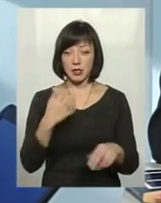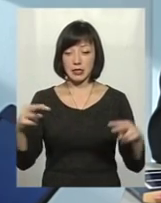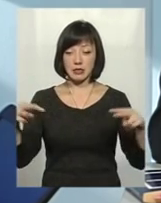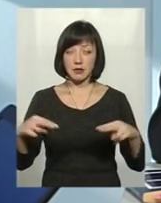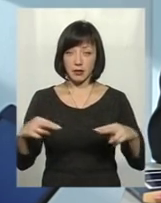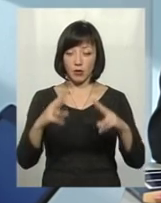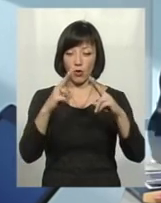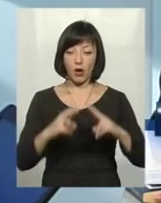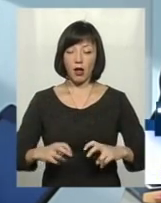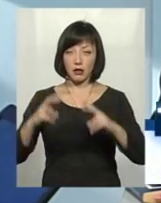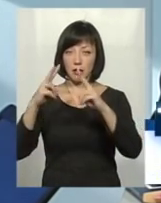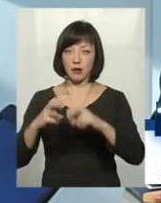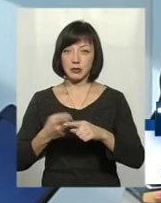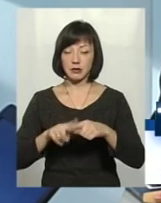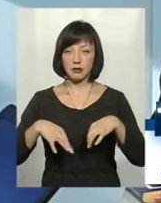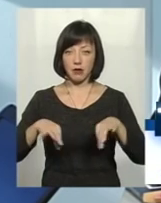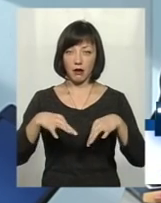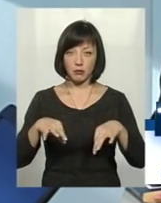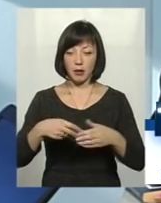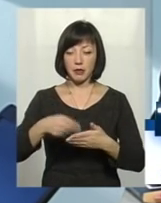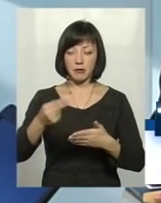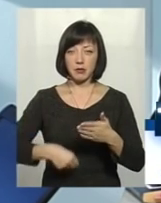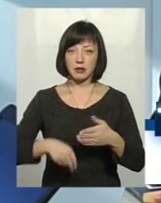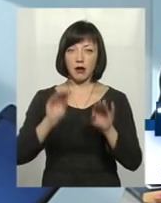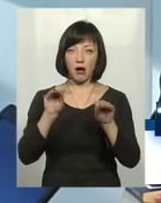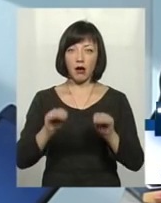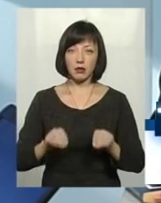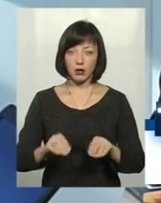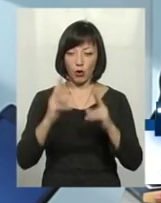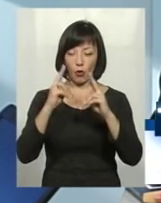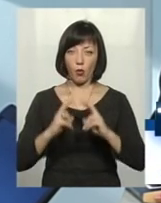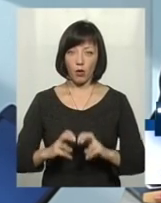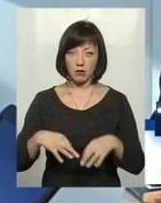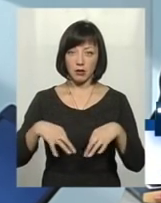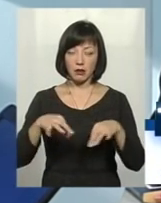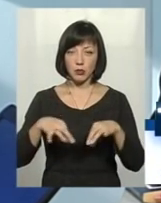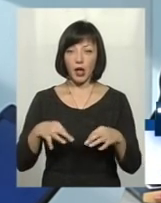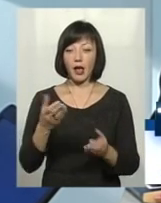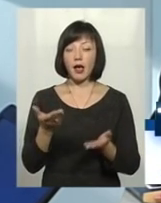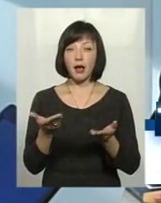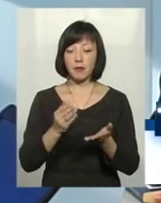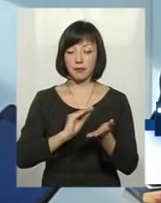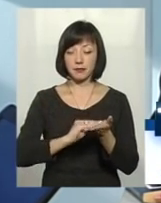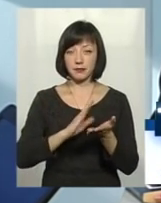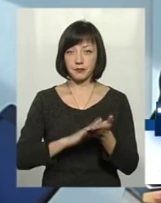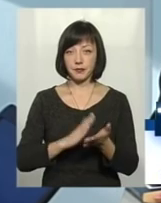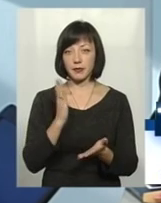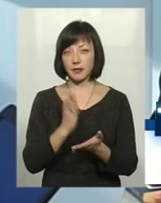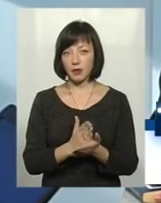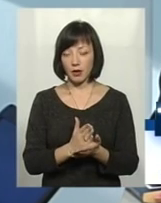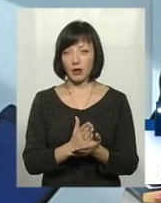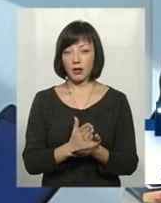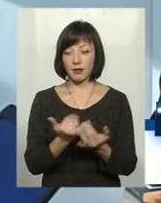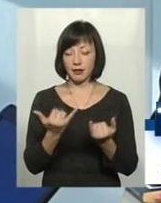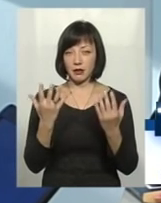оглядаємо даний транспортний засіб. Вони підписуються в актах огляду транспортного засобу, яким відмічаються всі наявні на той